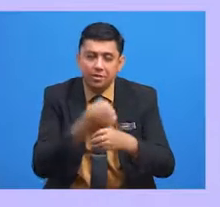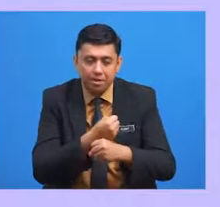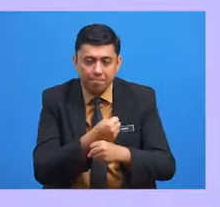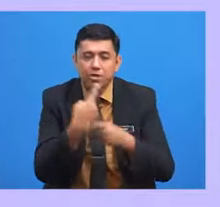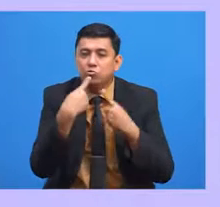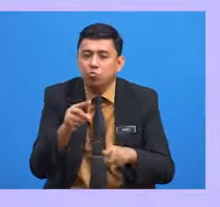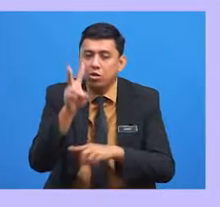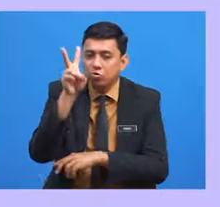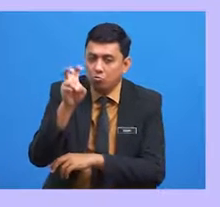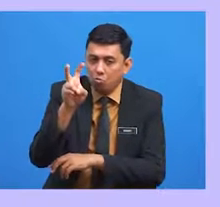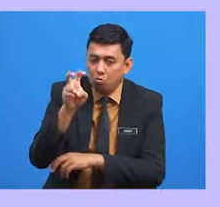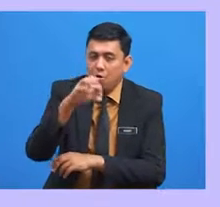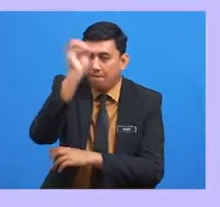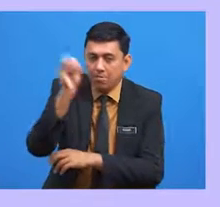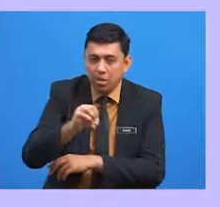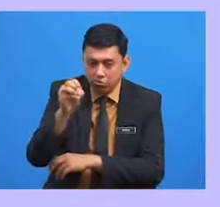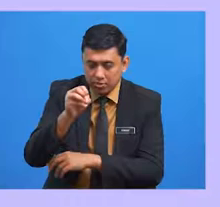jawapan 20%.